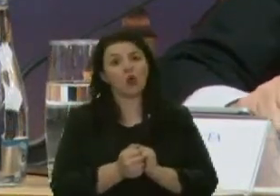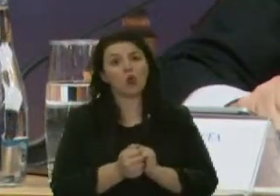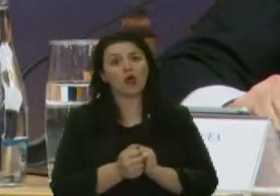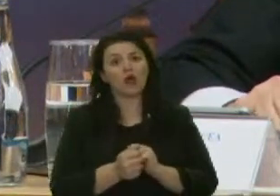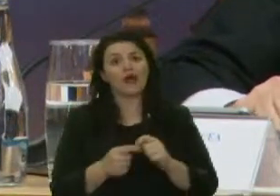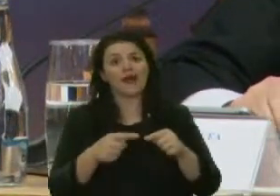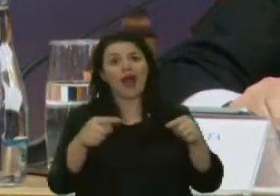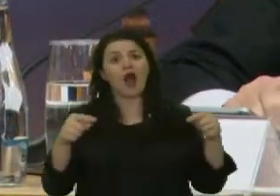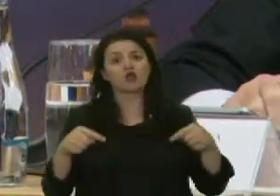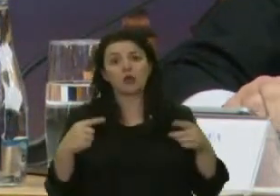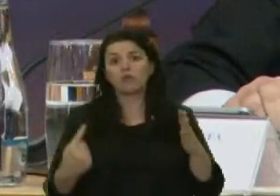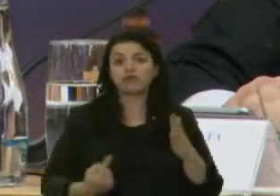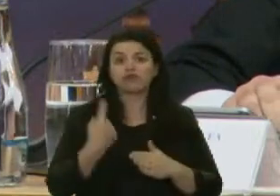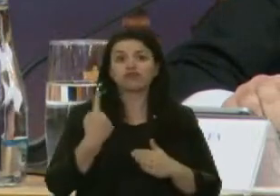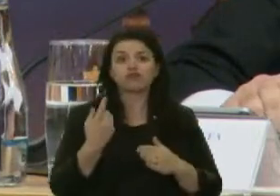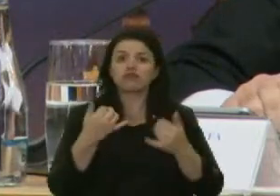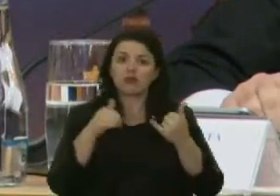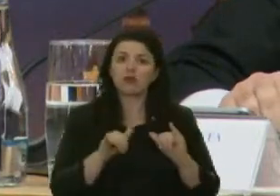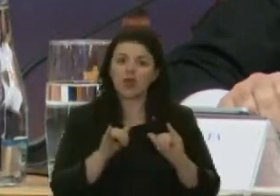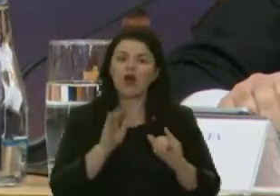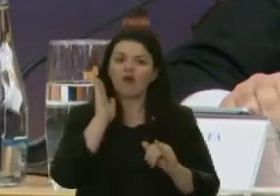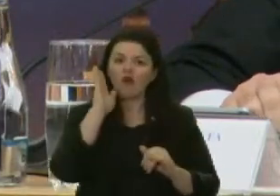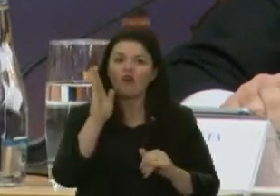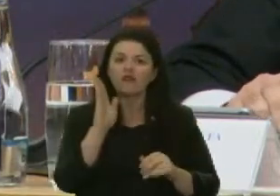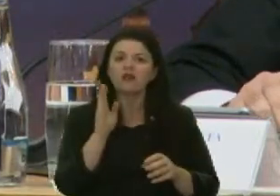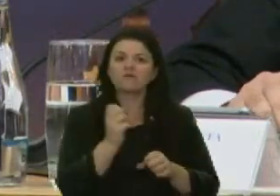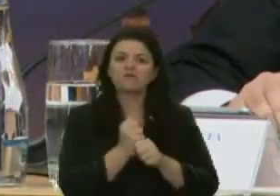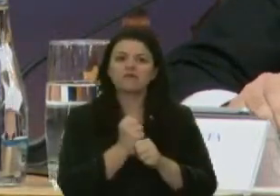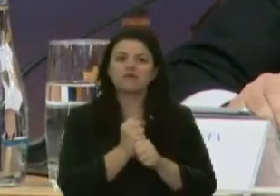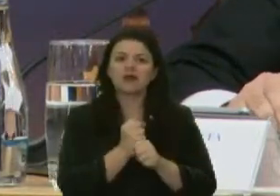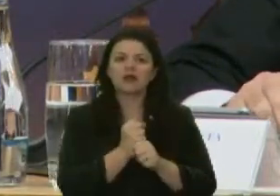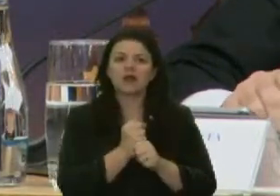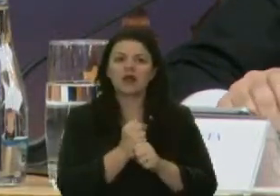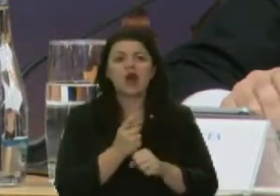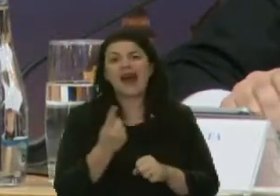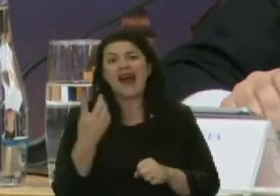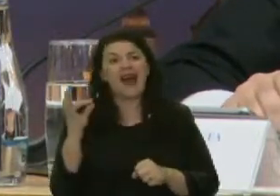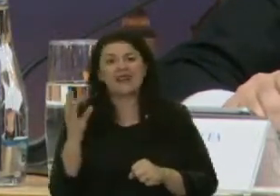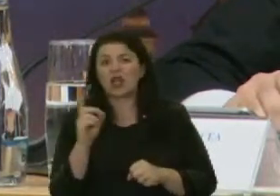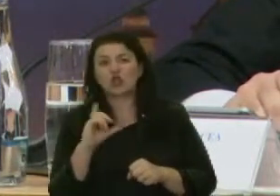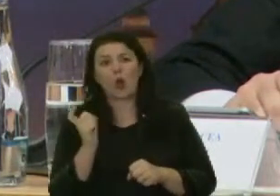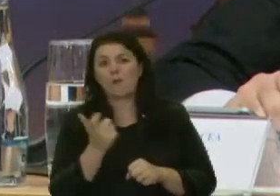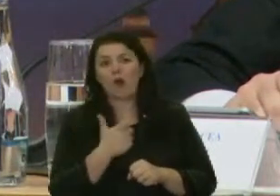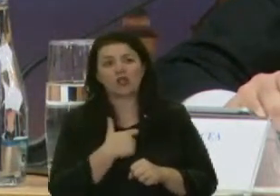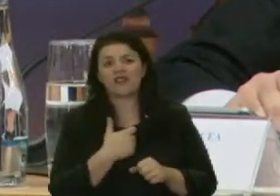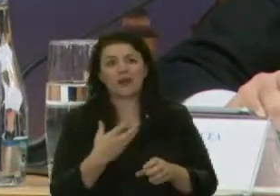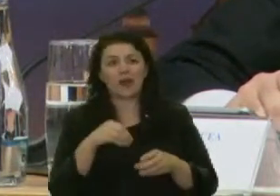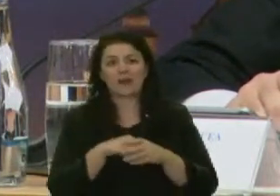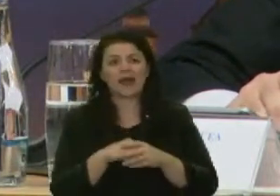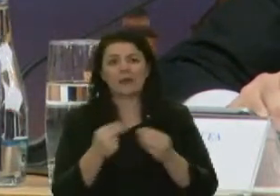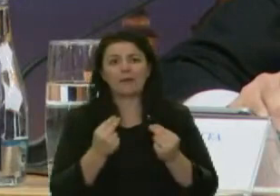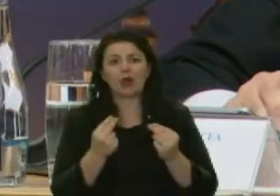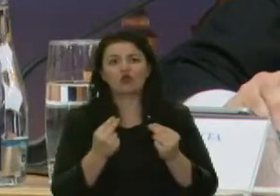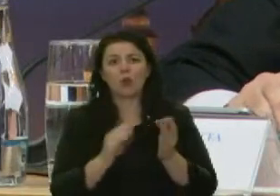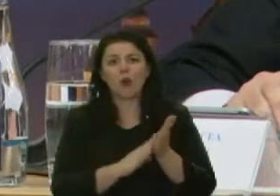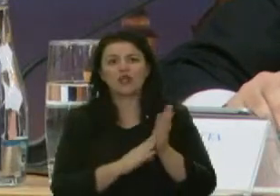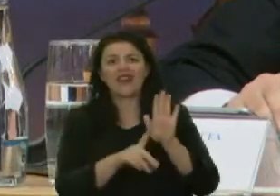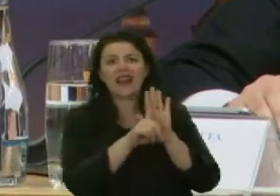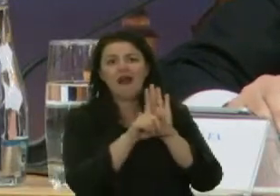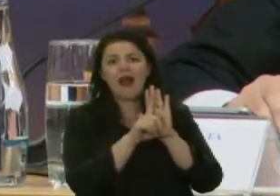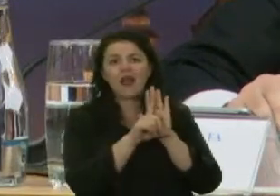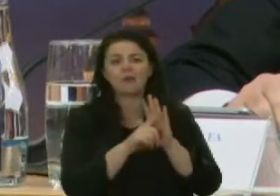cadrul de oportunitate va fi creat vor fi implementate altele veți vedea nu pot fi implementate din motive de legalitate Eu cred